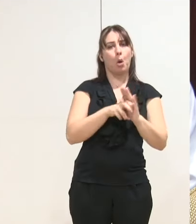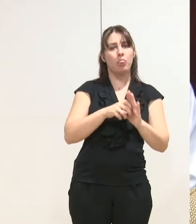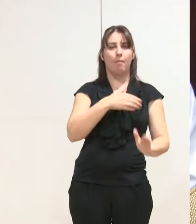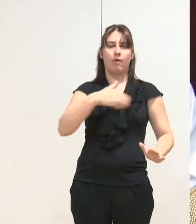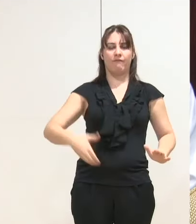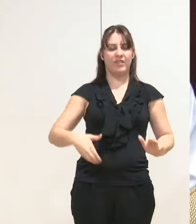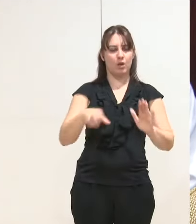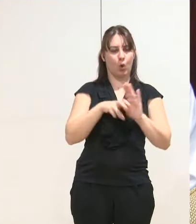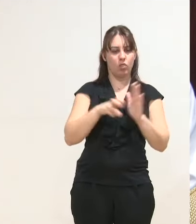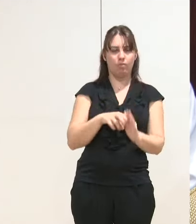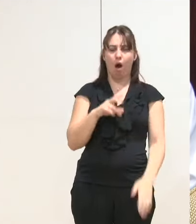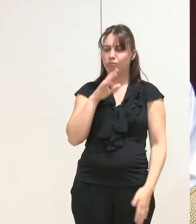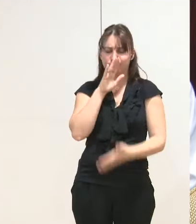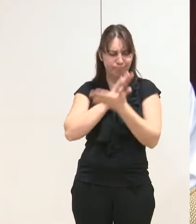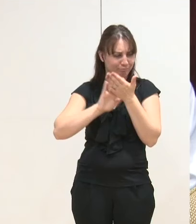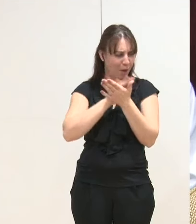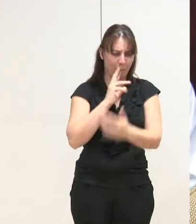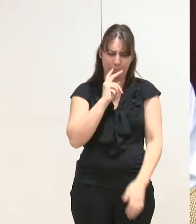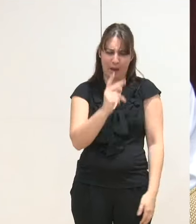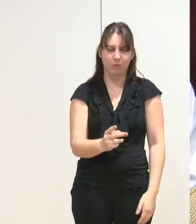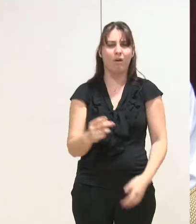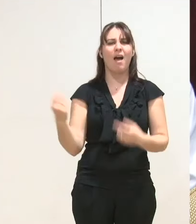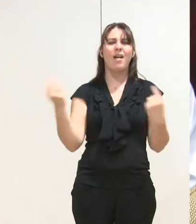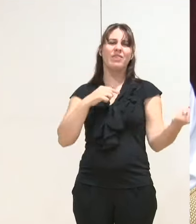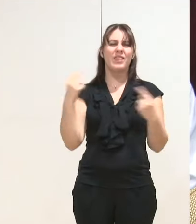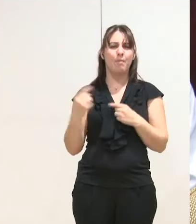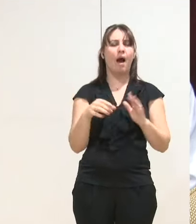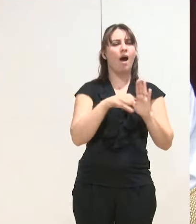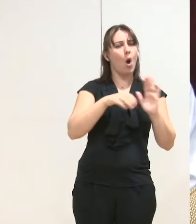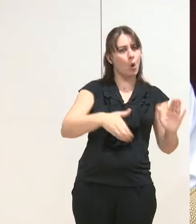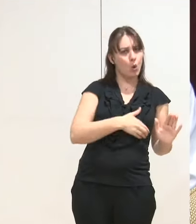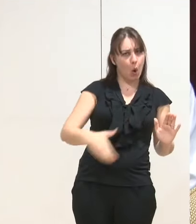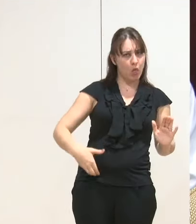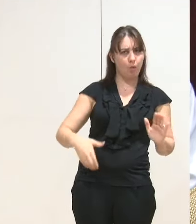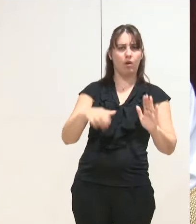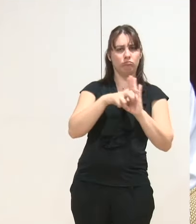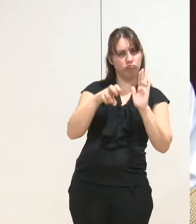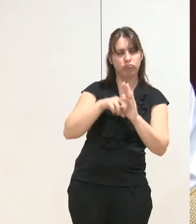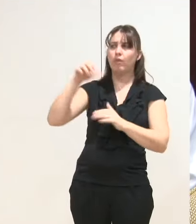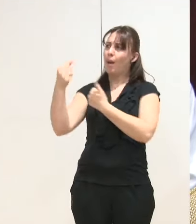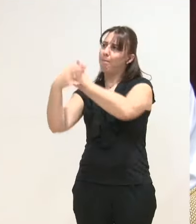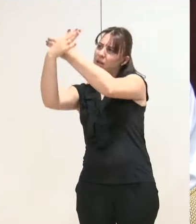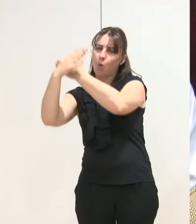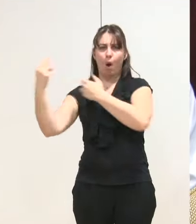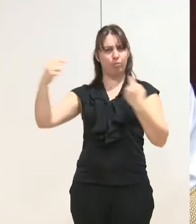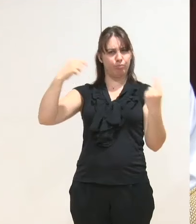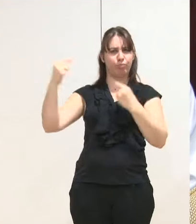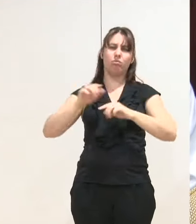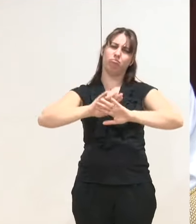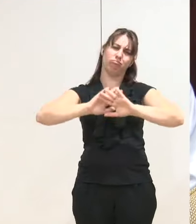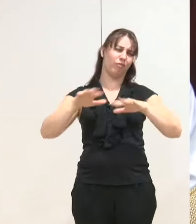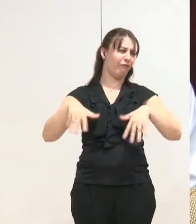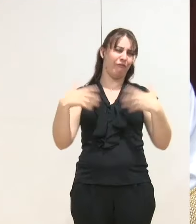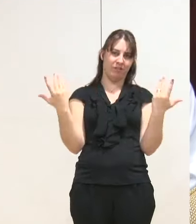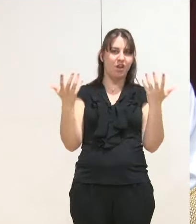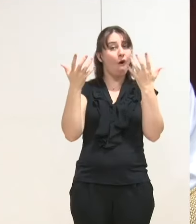grenobleille pardon de sortir d'un débat entre la Ville de Grenoble et la métropole nous avons fait un petit récapitulatif